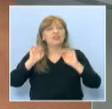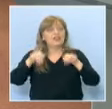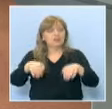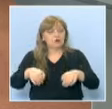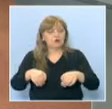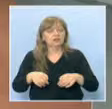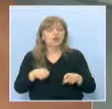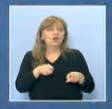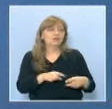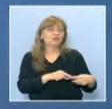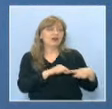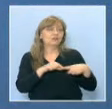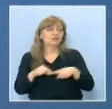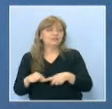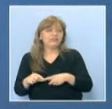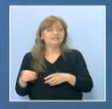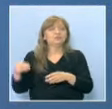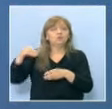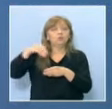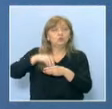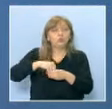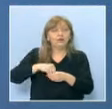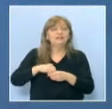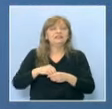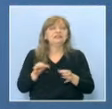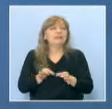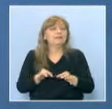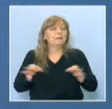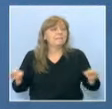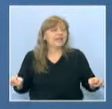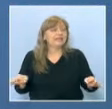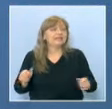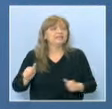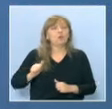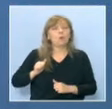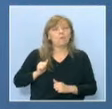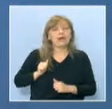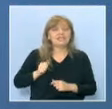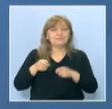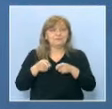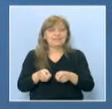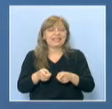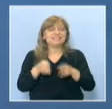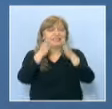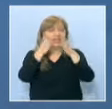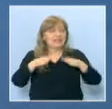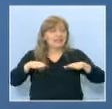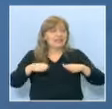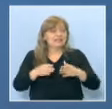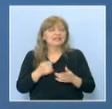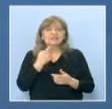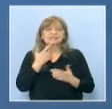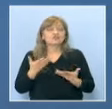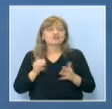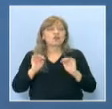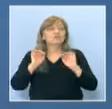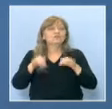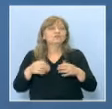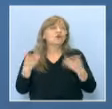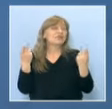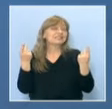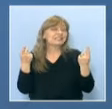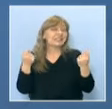до допълнителни, разбира се, мерки, за да опазим тези борчета, защото в двора пък се